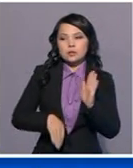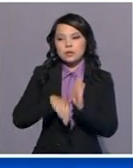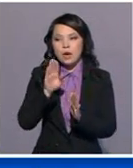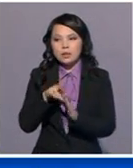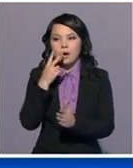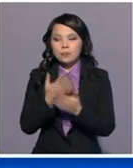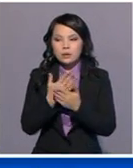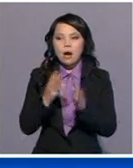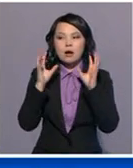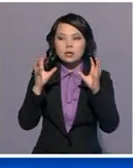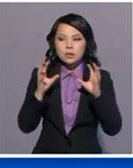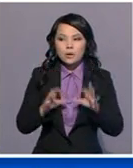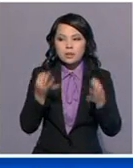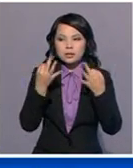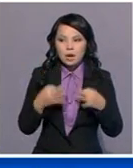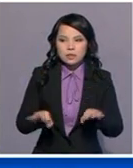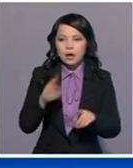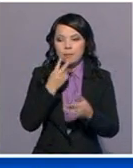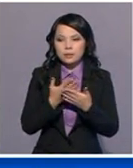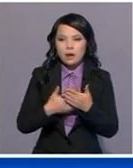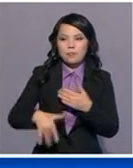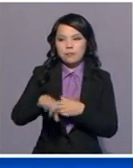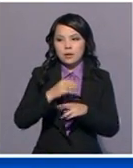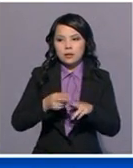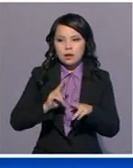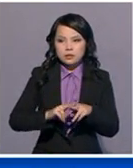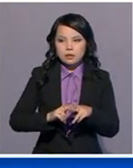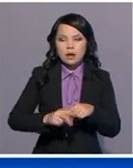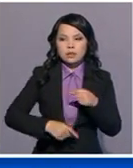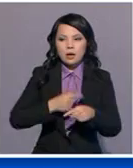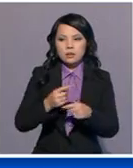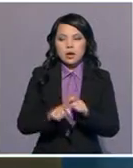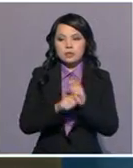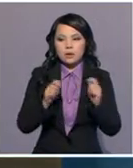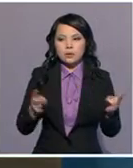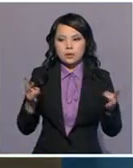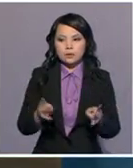мемлекетімізді дамыту, мемлекет жастарды бүкіл қоғамды соған тарту.